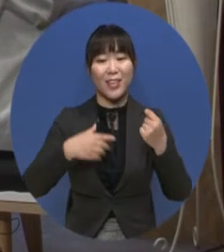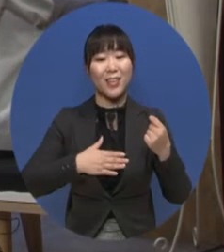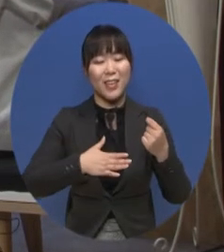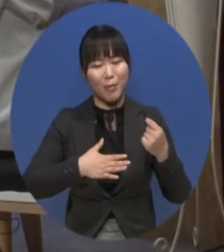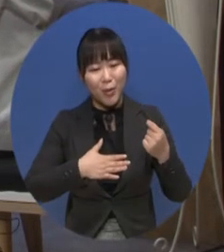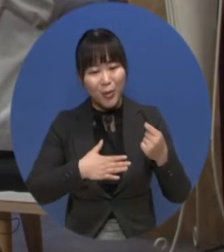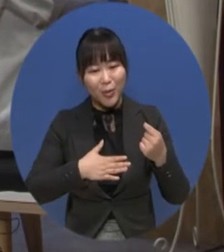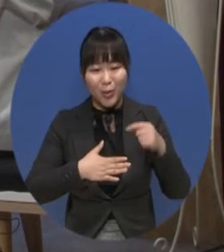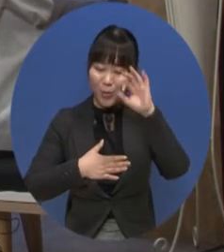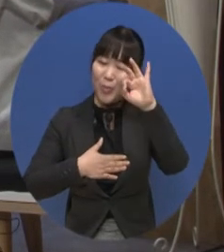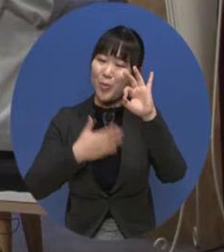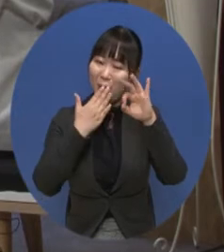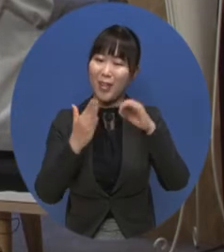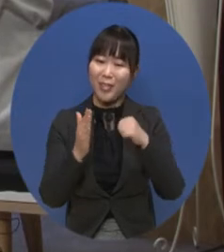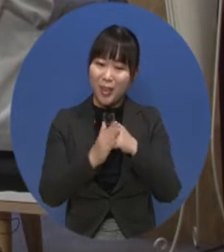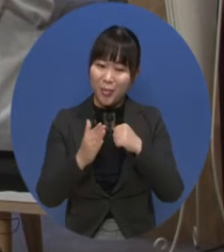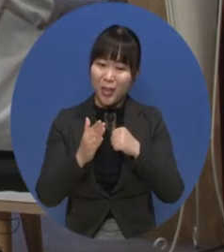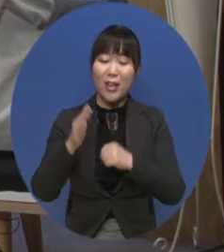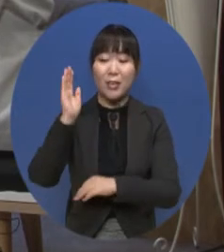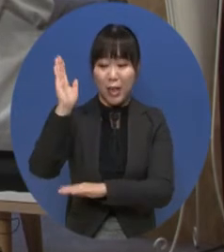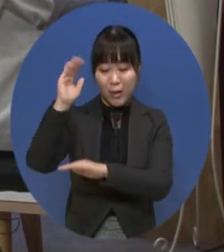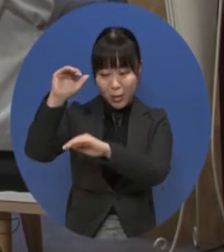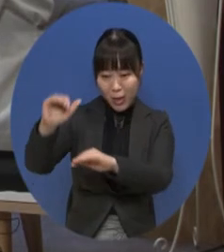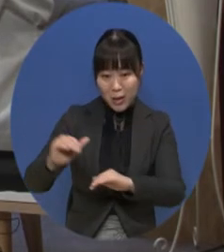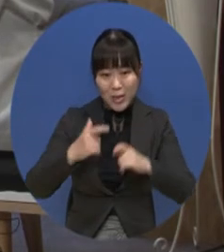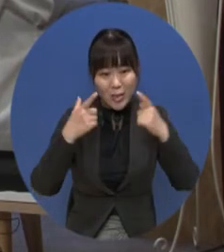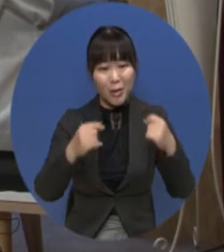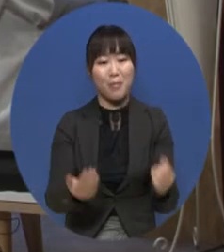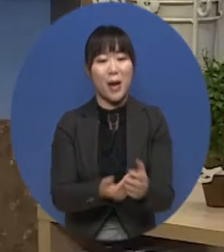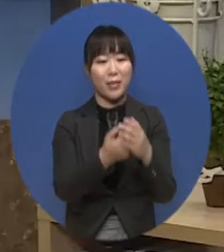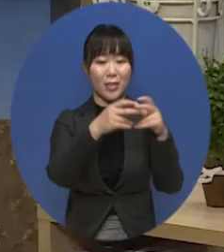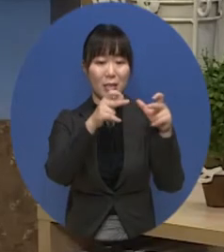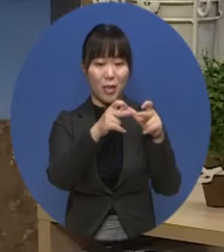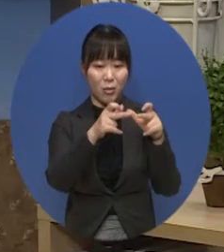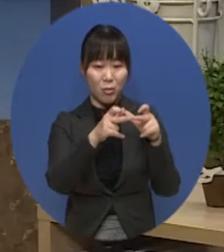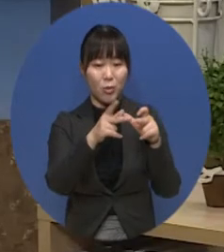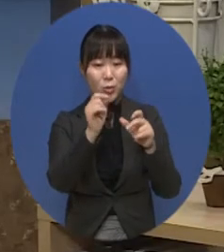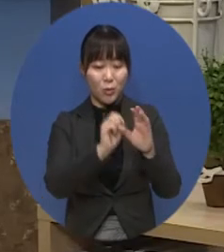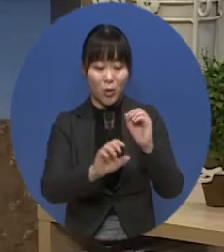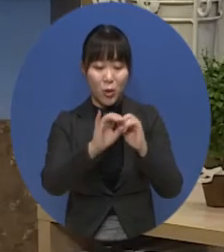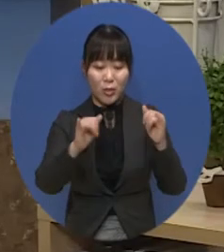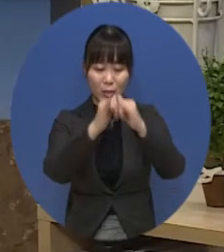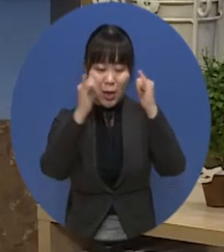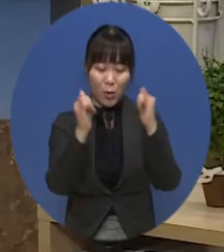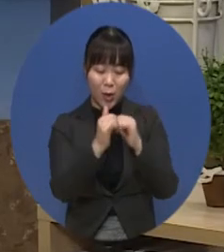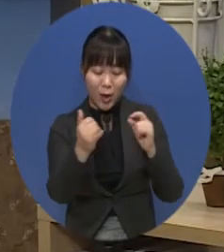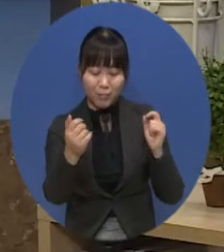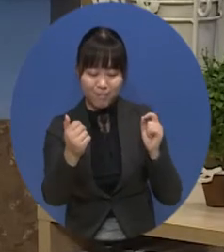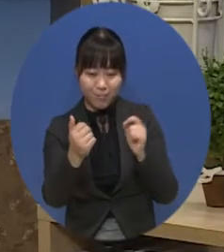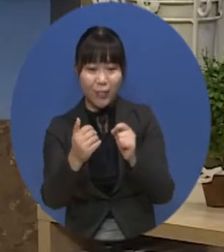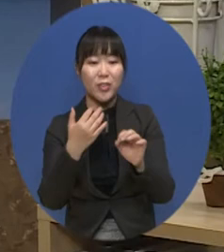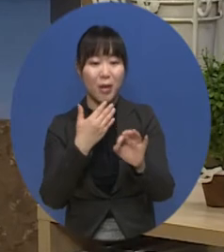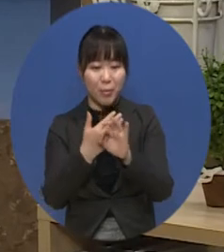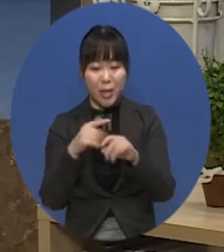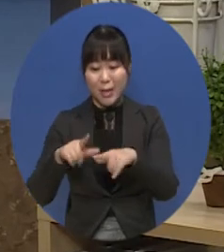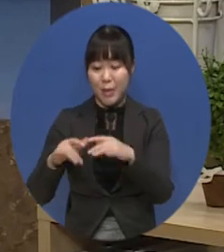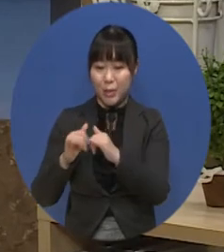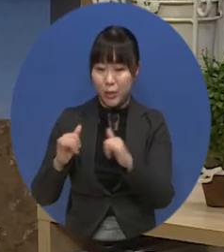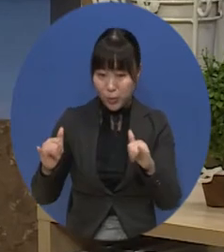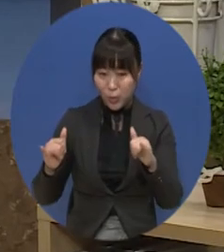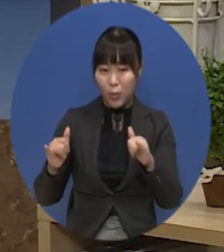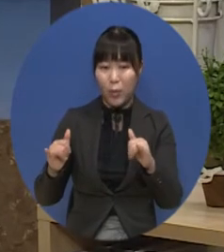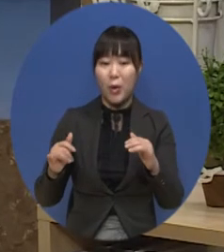이거를 받아들일 수가 있어가지고 말씀하신 것처럼 또 그 발달장애인분들도 한 발자국 사회에 다가온다면 또 우리